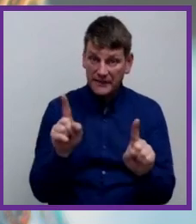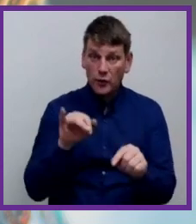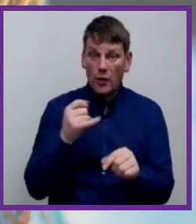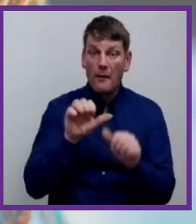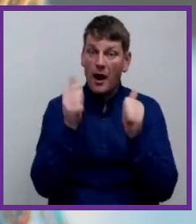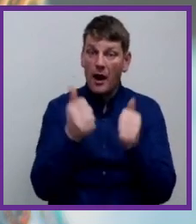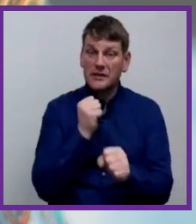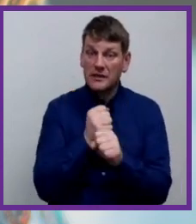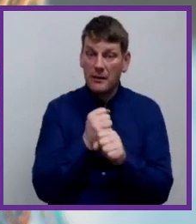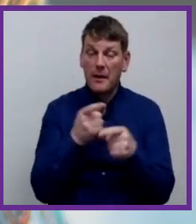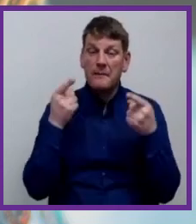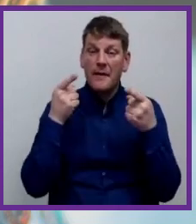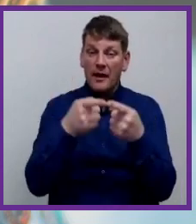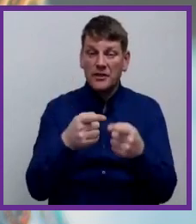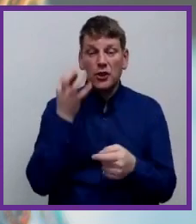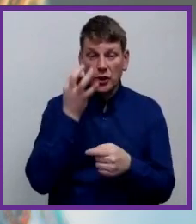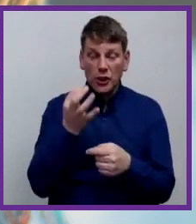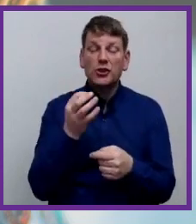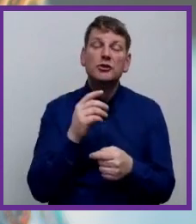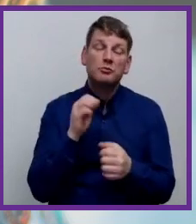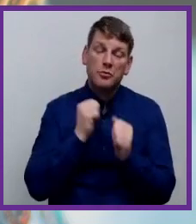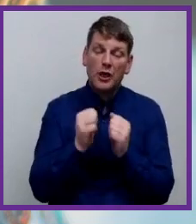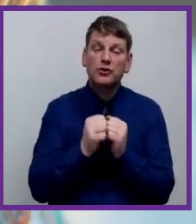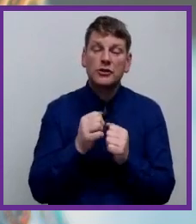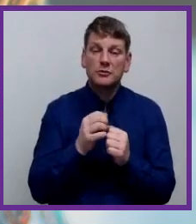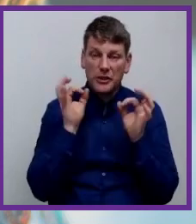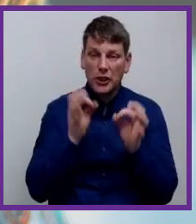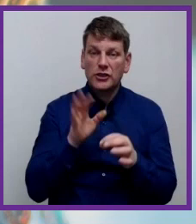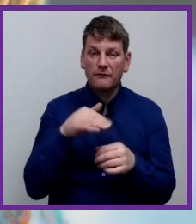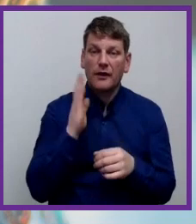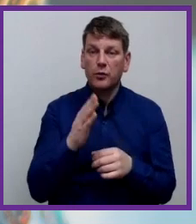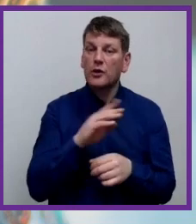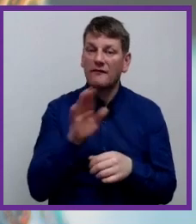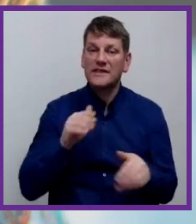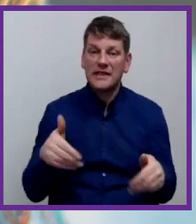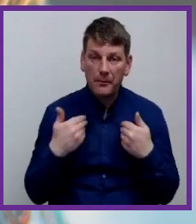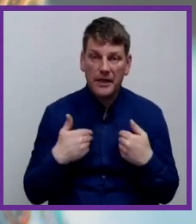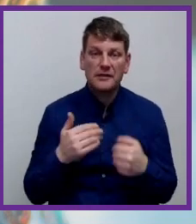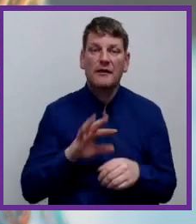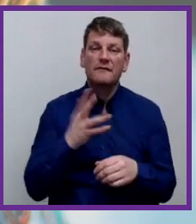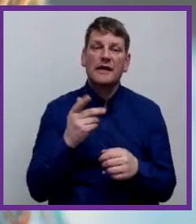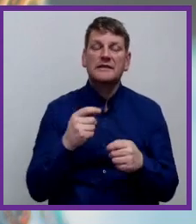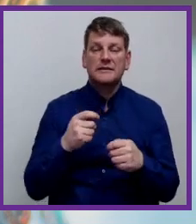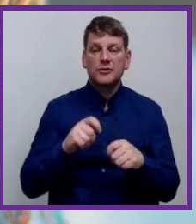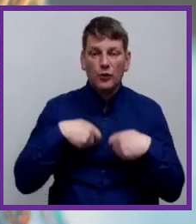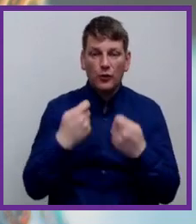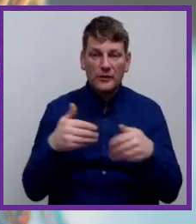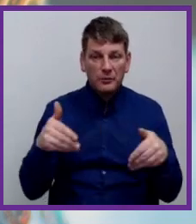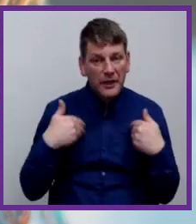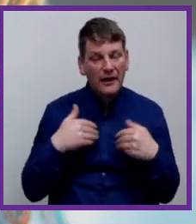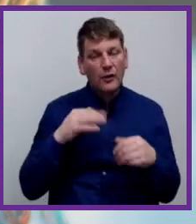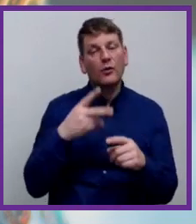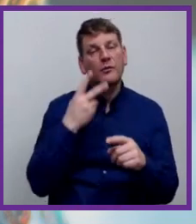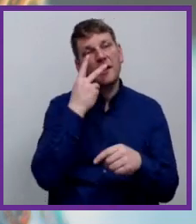mākslas darba mērķis bieži vien patiešām var būt nevis iepriecināt, nevis tikai sagādāt prieku, paskatīties